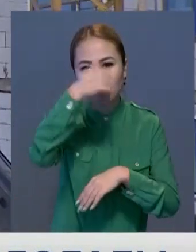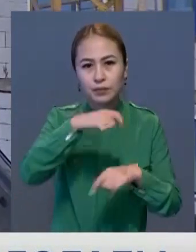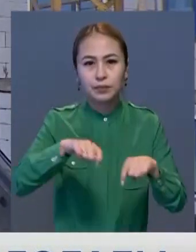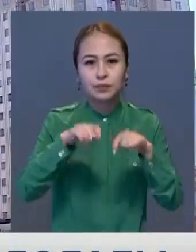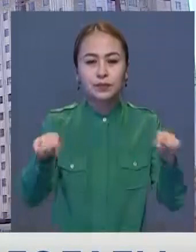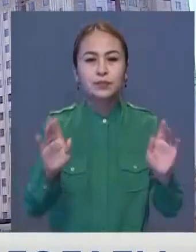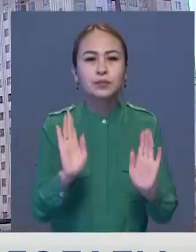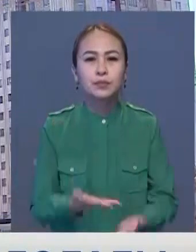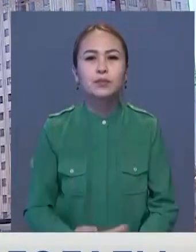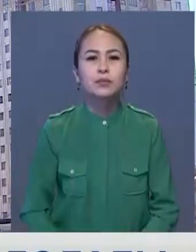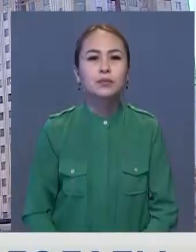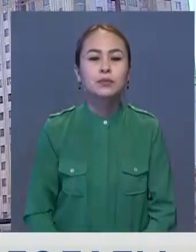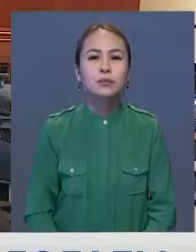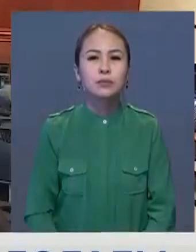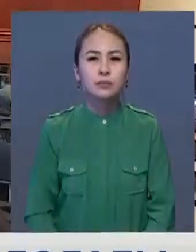беріледі.